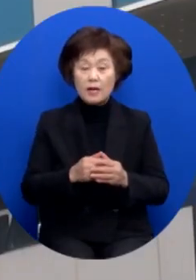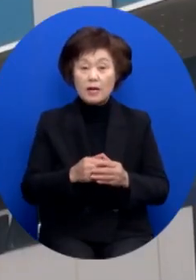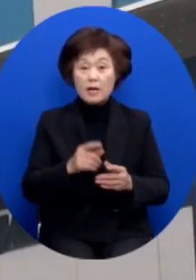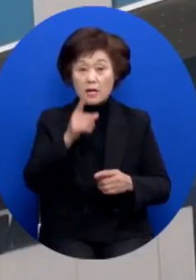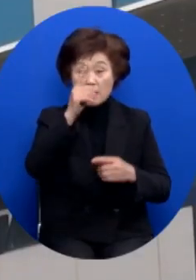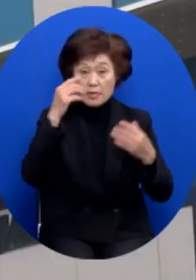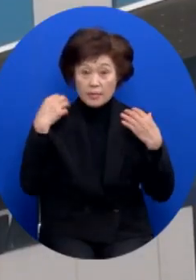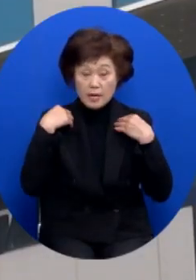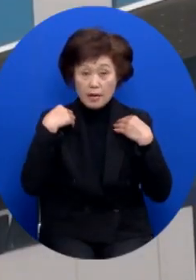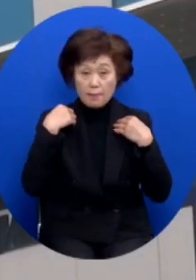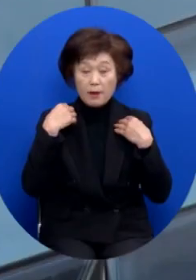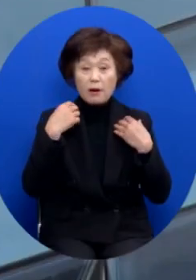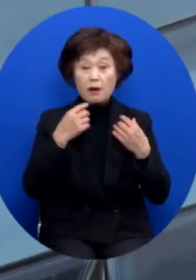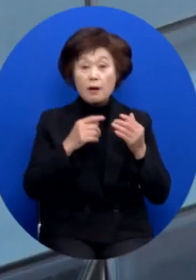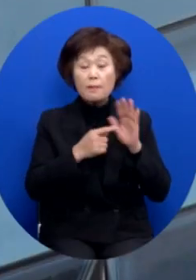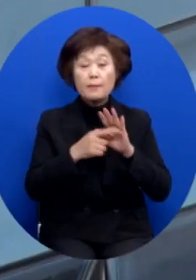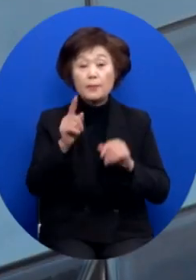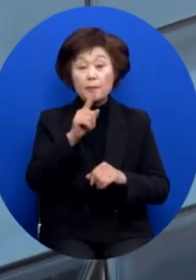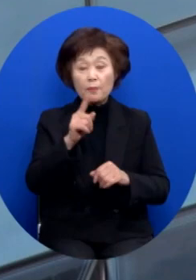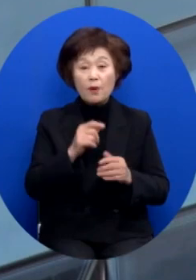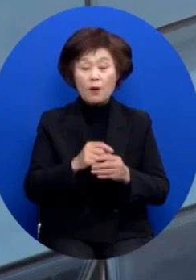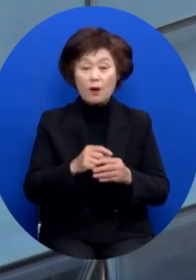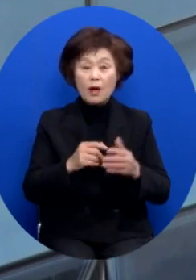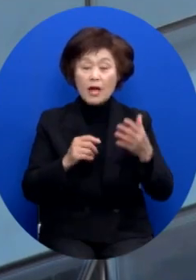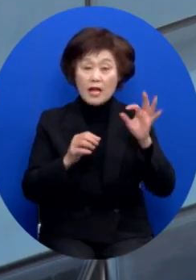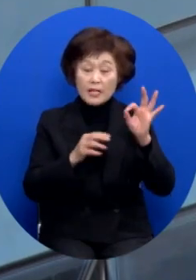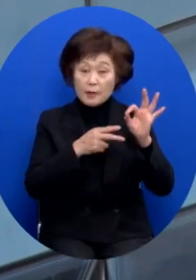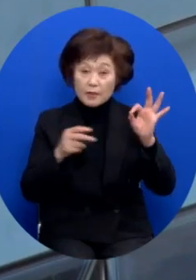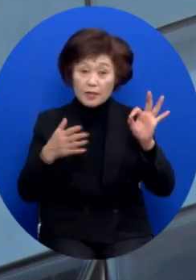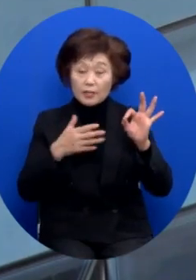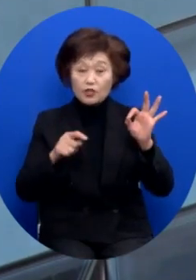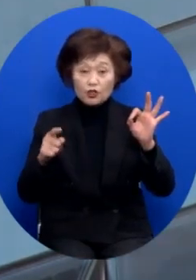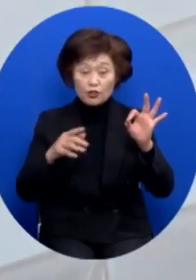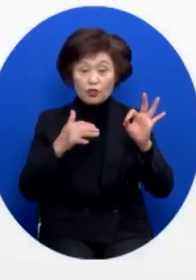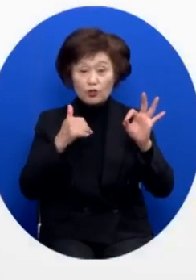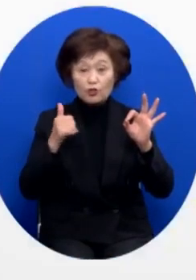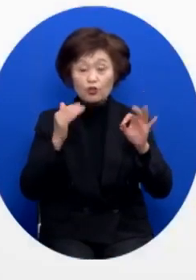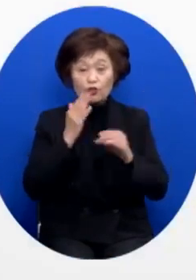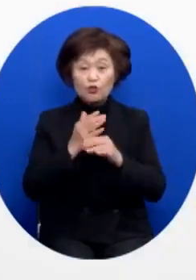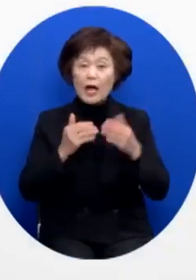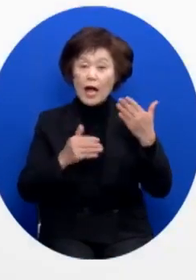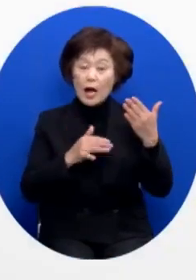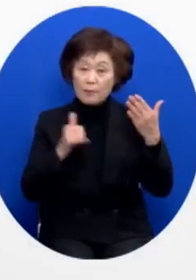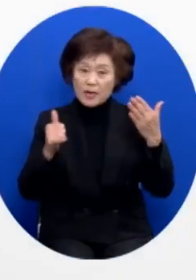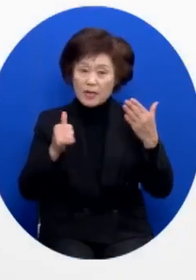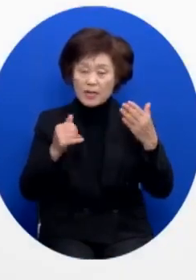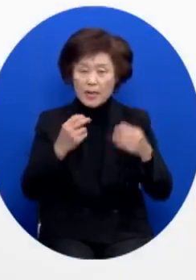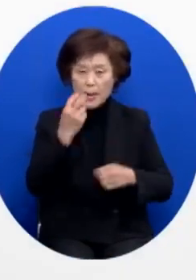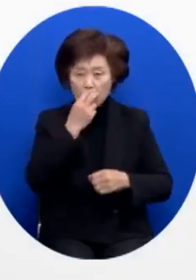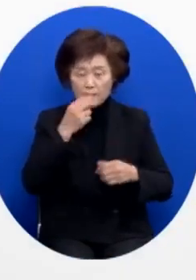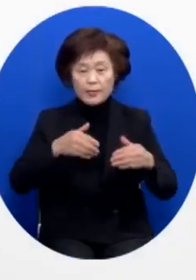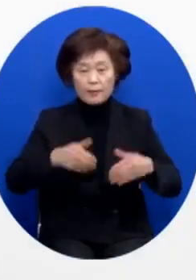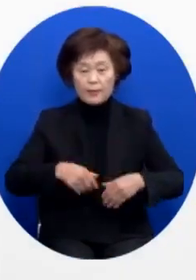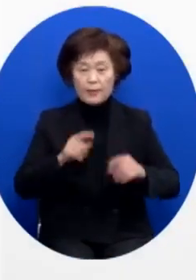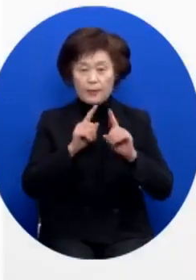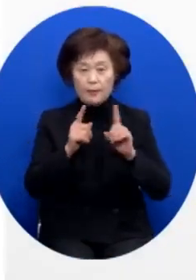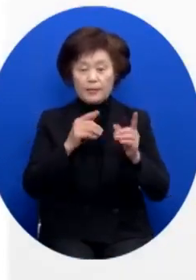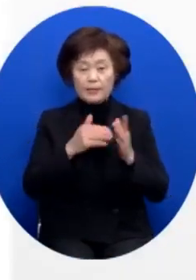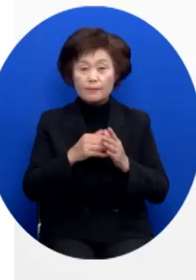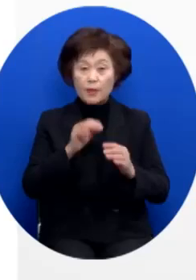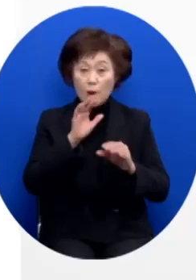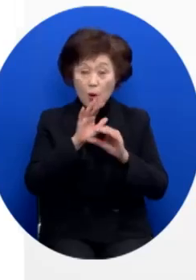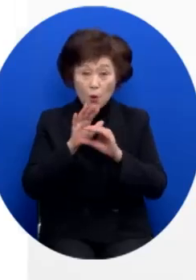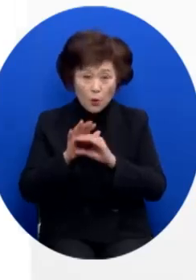질병관리청에 따르면 국민 10명 가운데 9명이 해외여행자 검역이 중요하다고 답한 것으로 집계됐습니다. 또